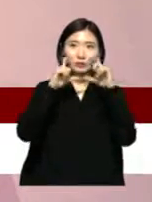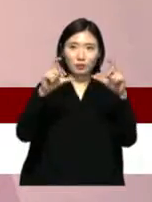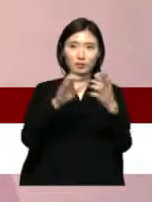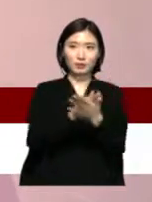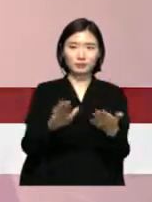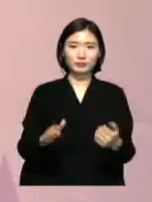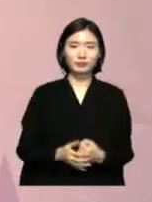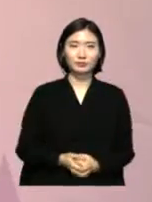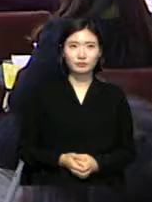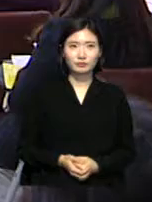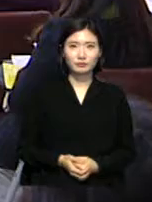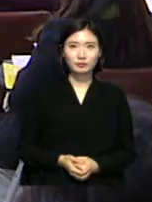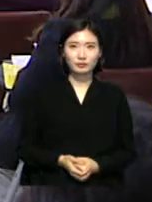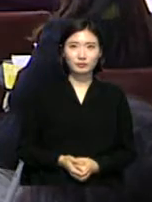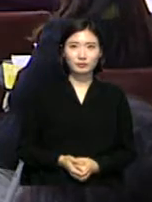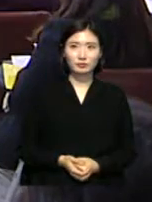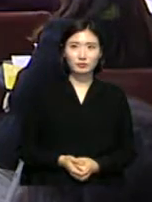선포합니다.